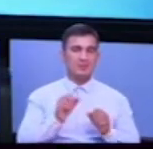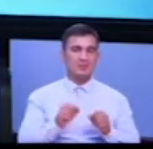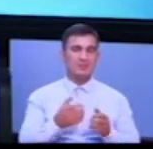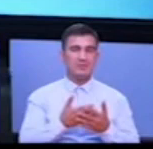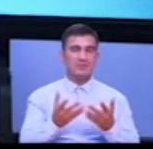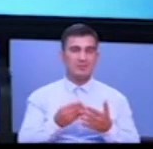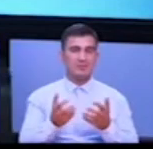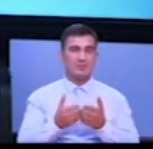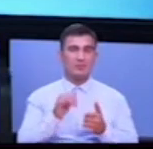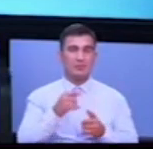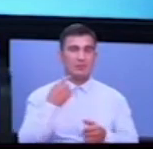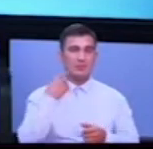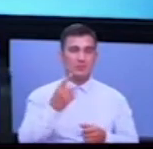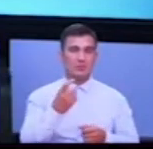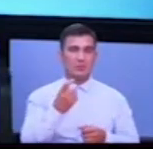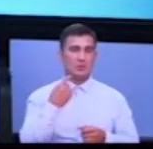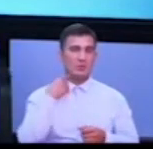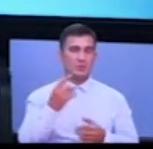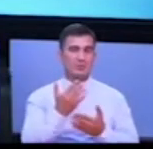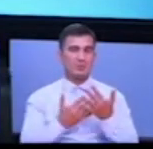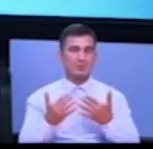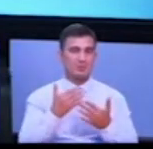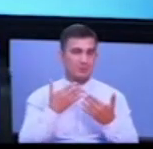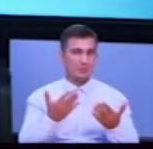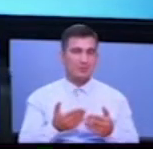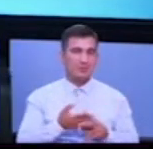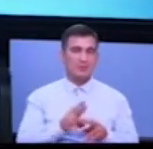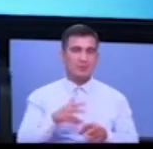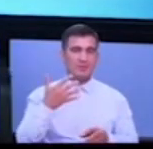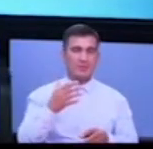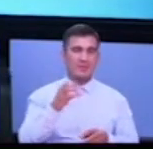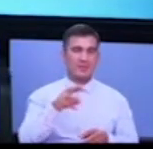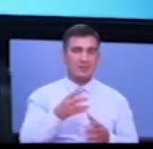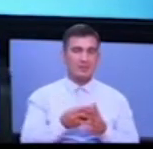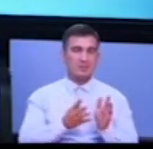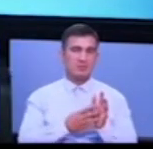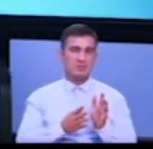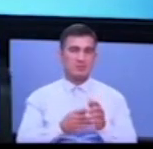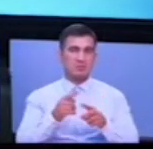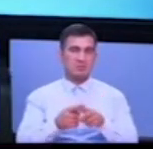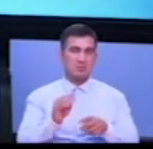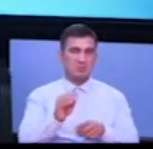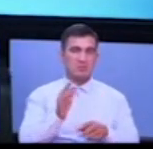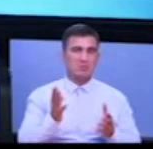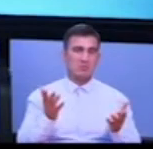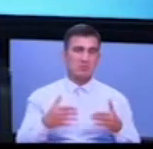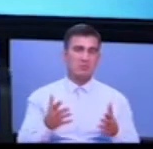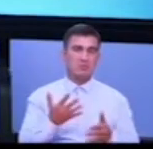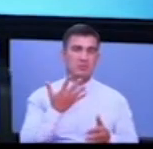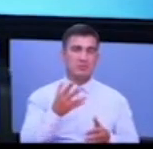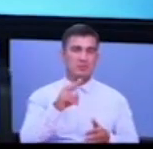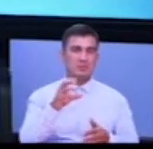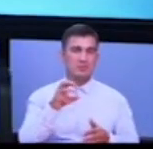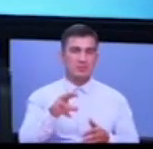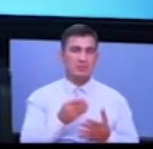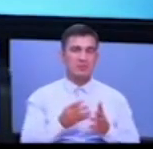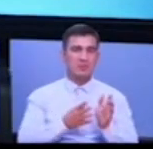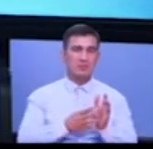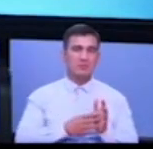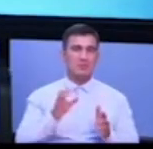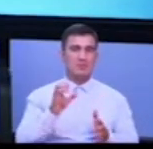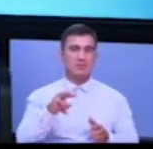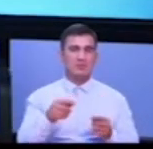unda yuzlik xonasi yo'q. Demak, bu 50 santimetr qo'shib 9 santimetr bo'ladi va natijada 5 desimetr